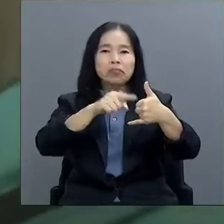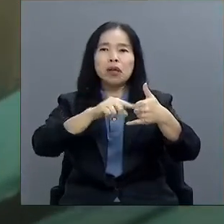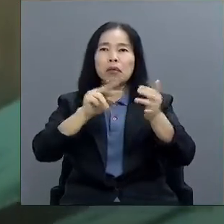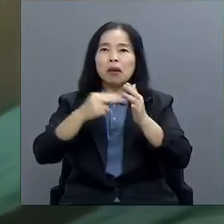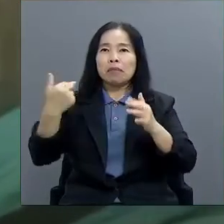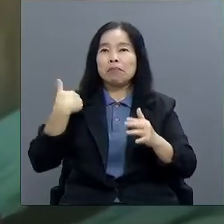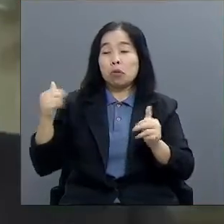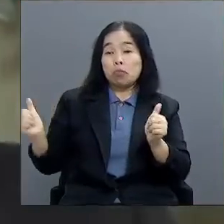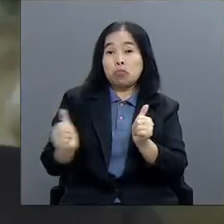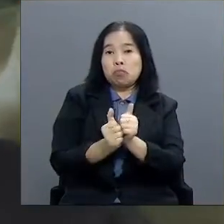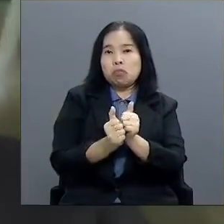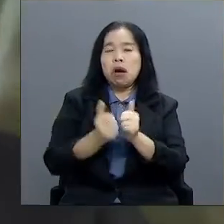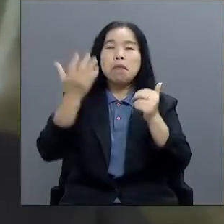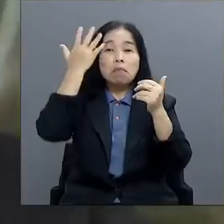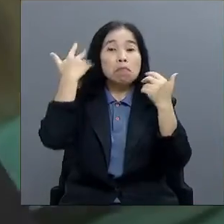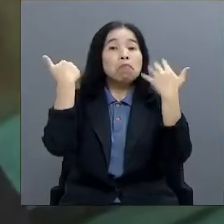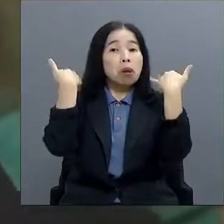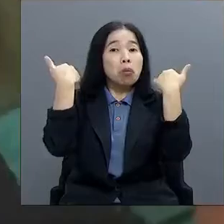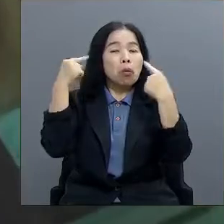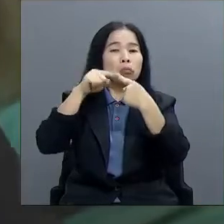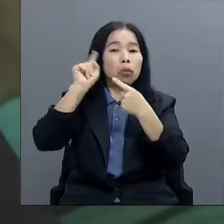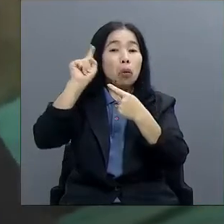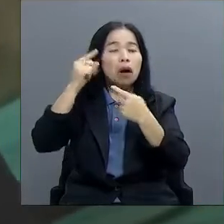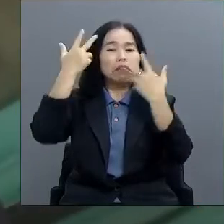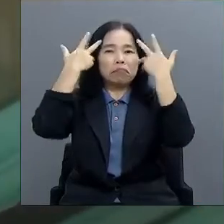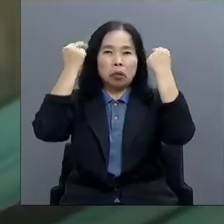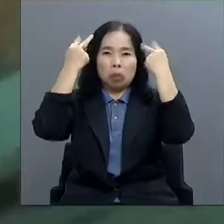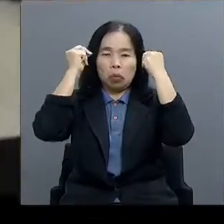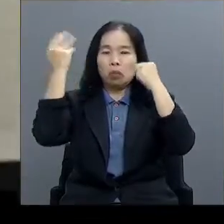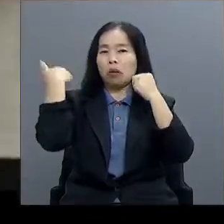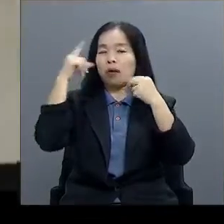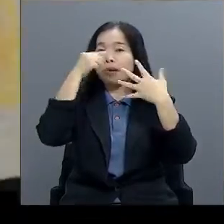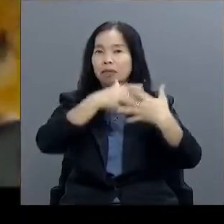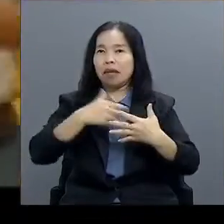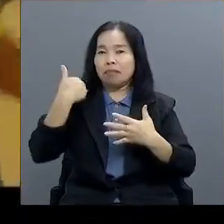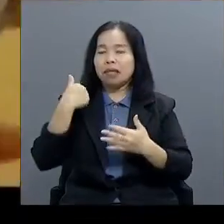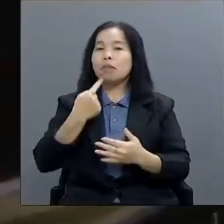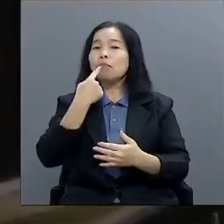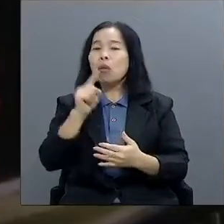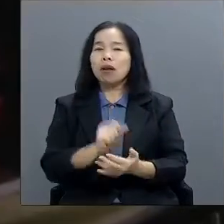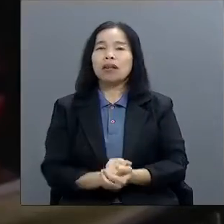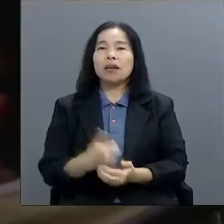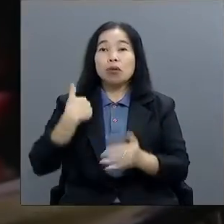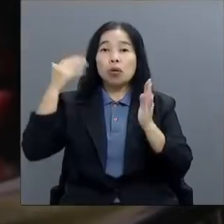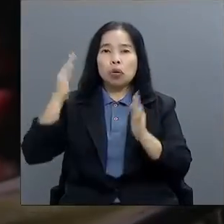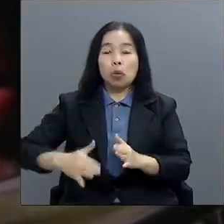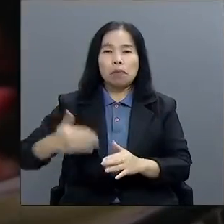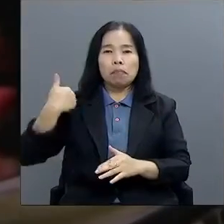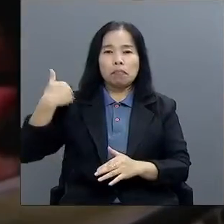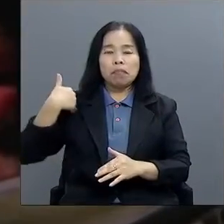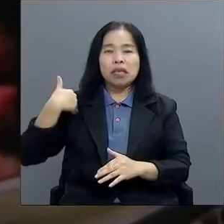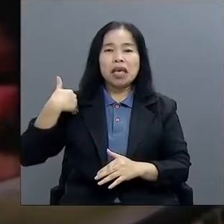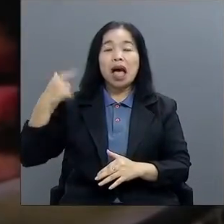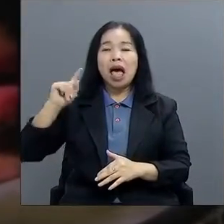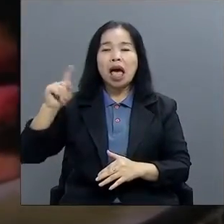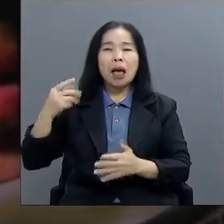จำตัวอดีตประธานาธิบดีสหรัฐบารักโอบามาซึ่งพวกเขาเปิดเผยได้เพียงแค่ว่ามีผู้ว่าจ้างเป็นคนดังระดับเอลิ